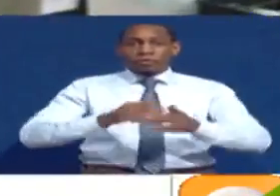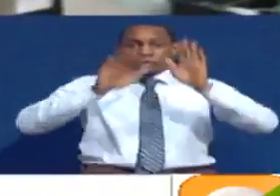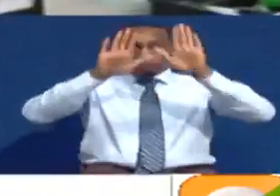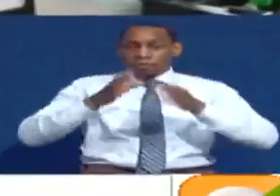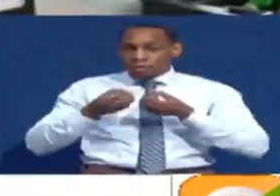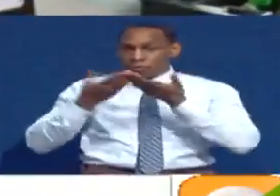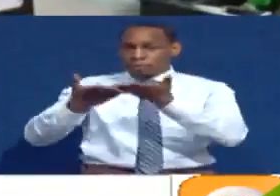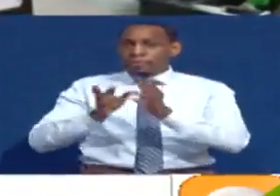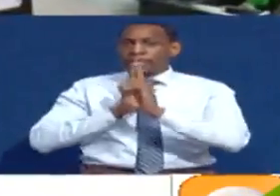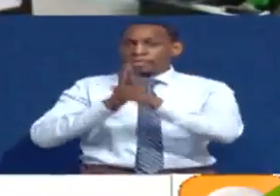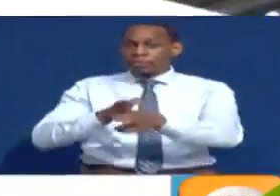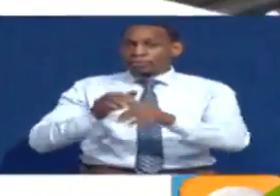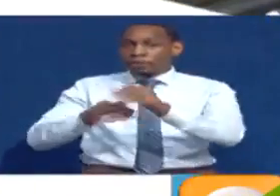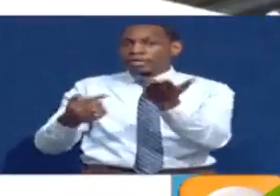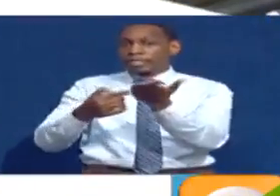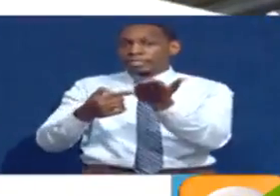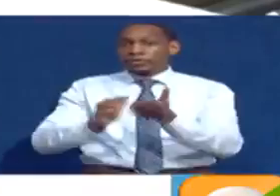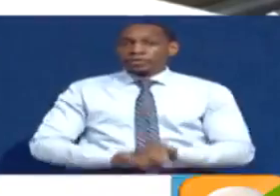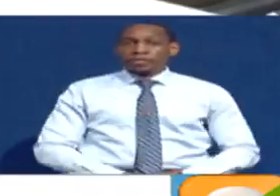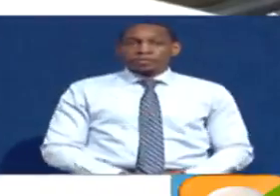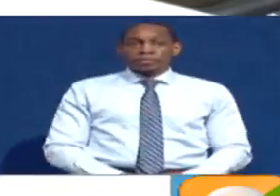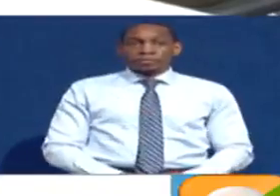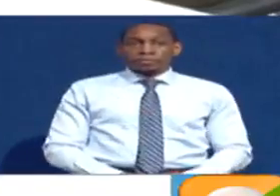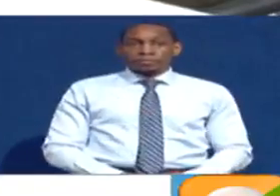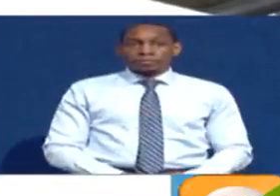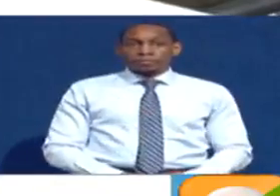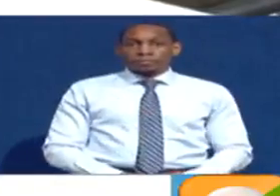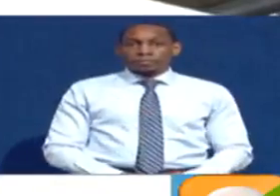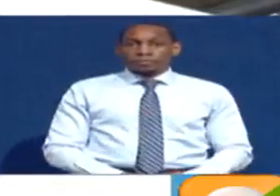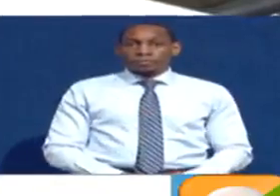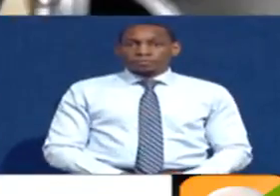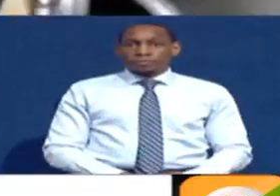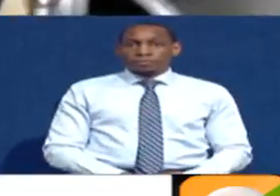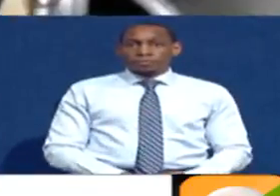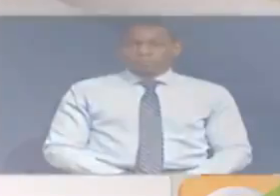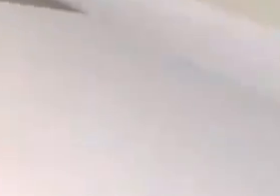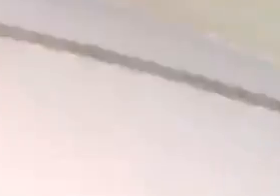wa matokeo kielektroniki. Francis Gashuri, runinga ya Citizen.